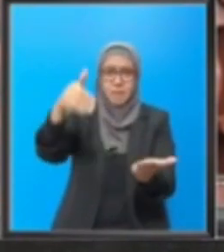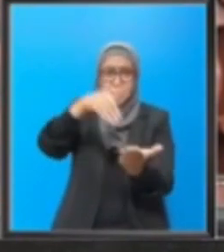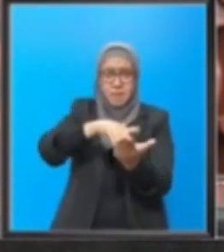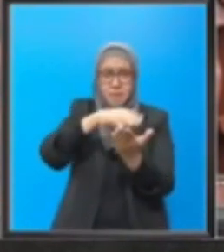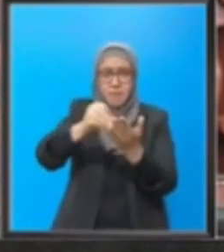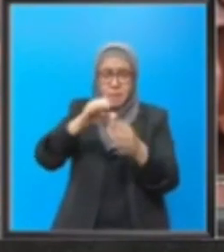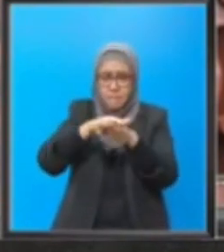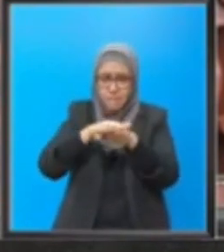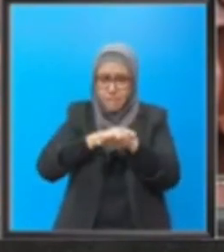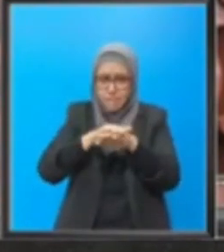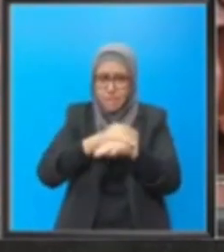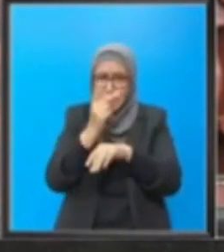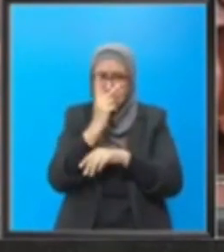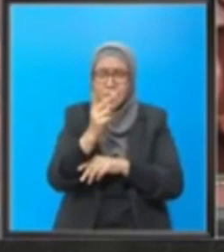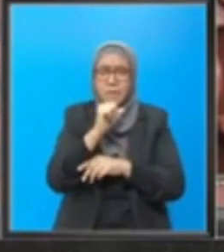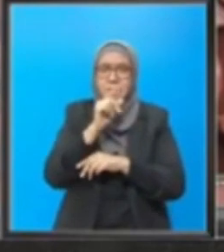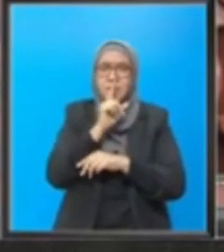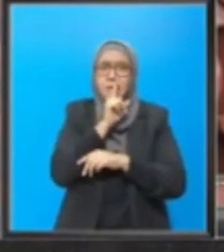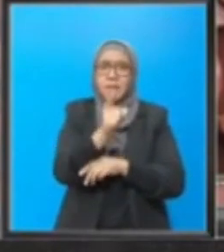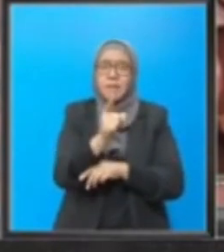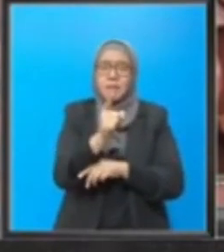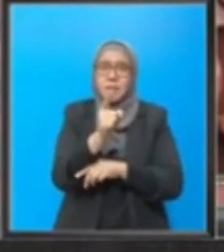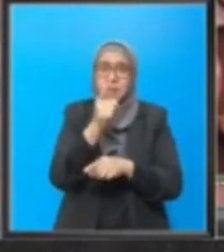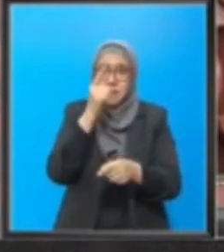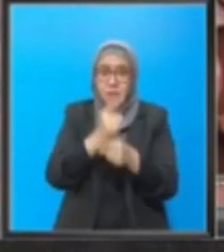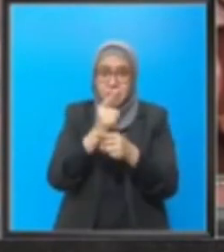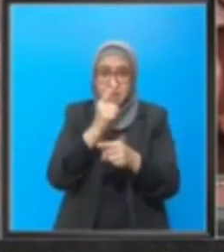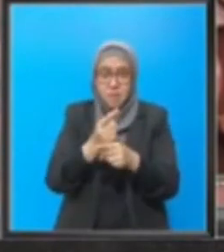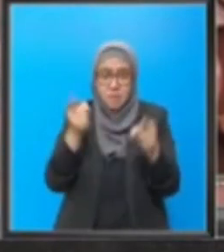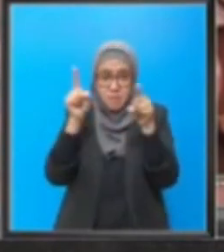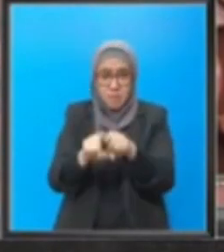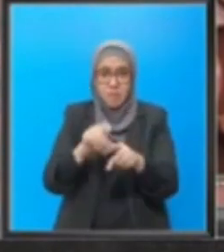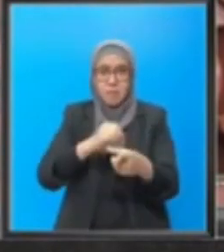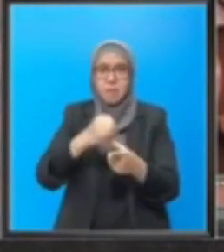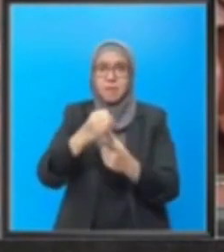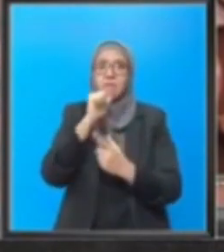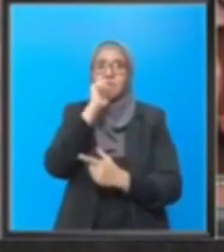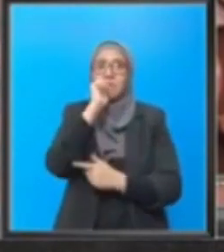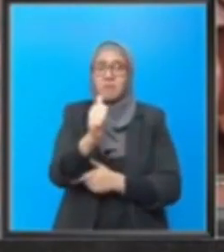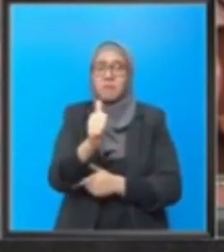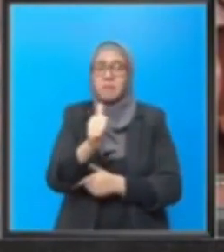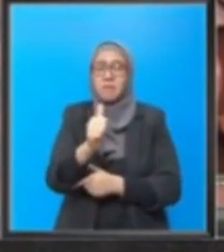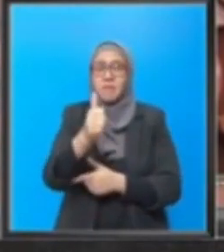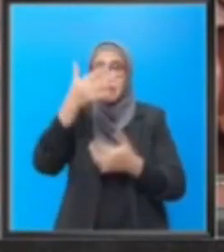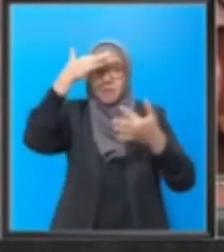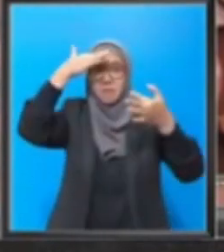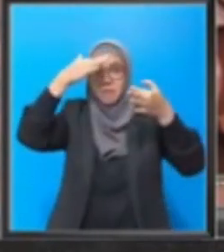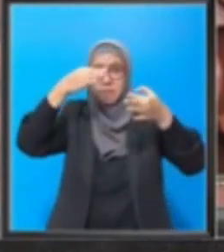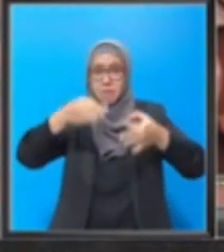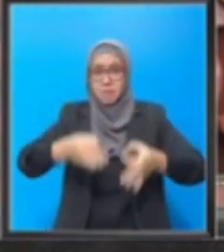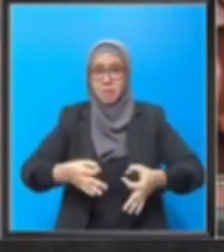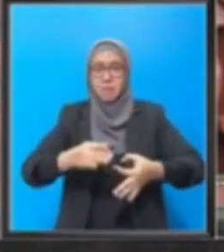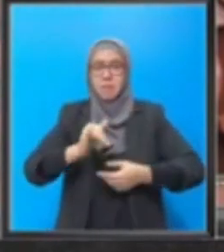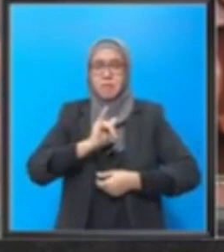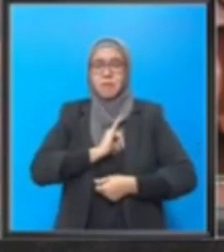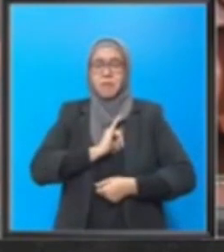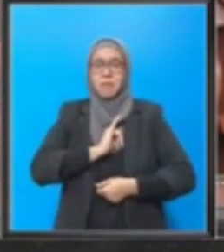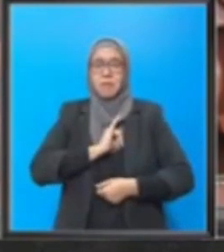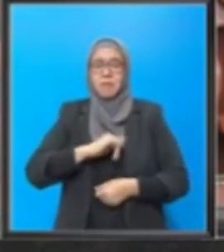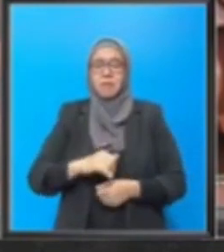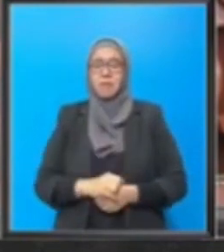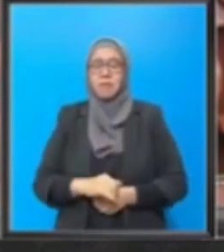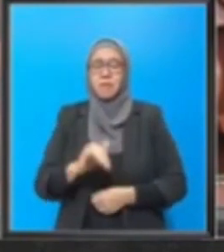dear ia ini benar-benar berlaku atau tidak m Hai keputusan saya elah Saya